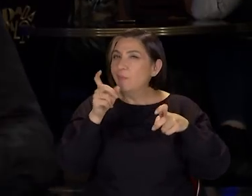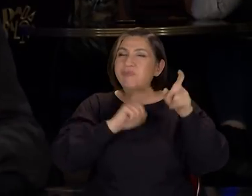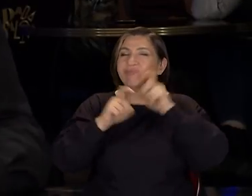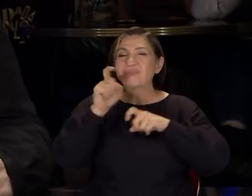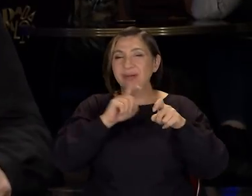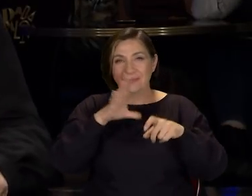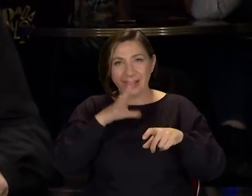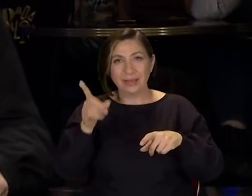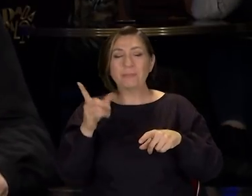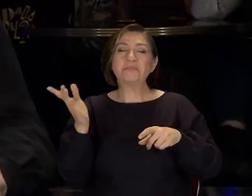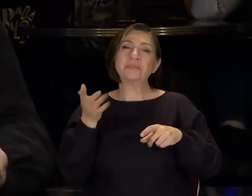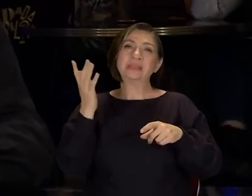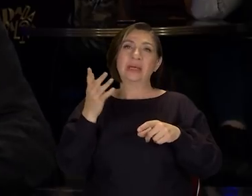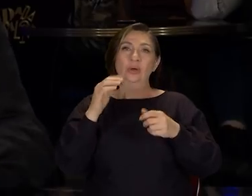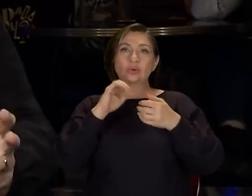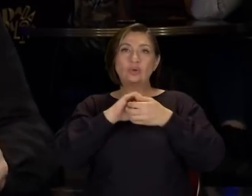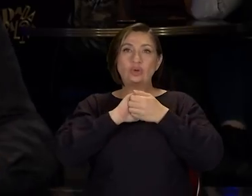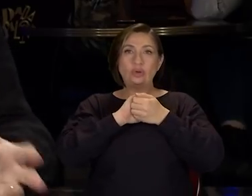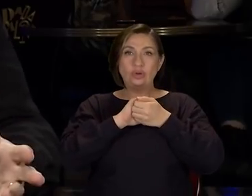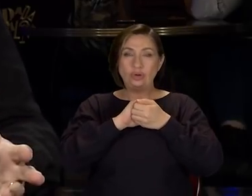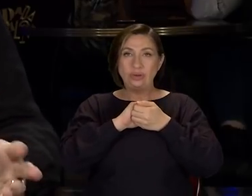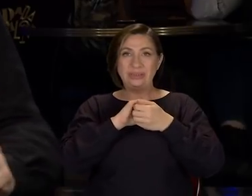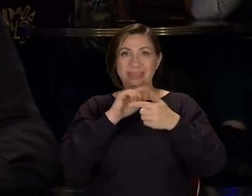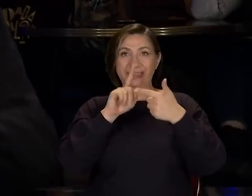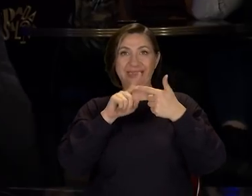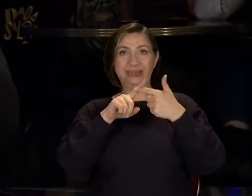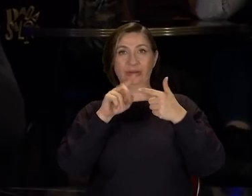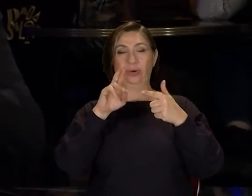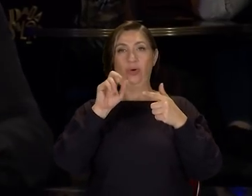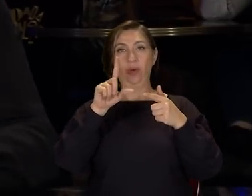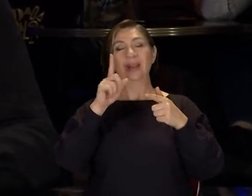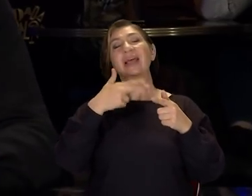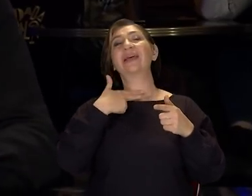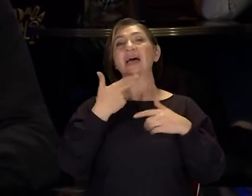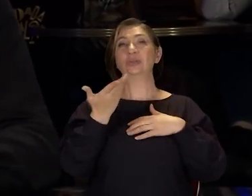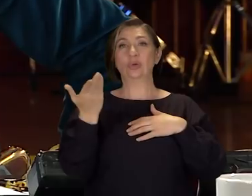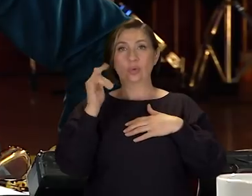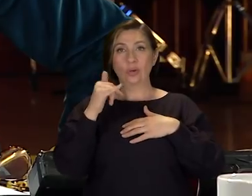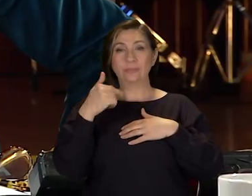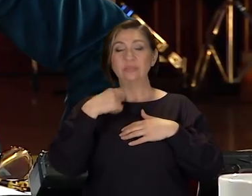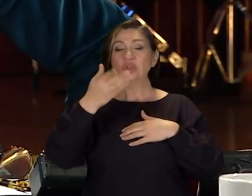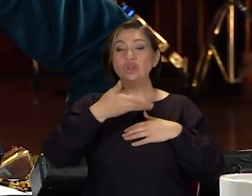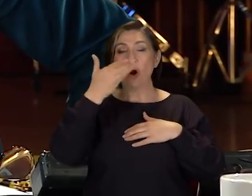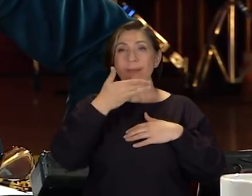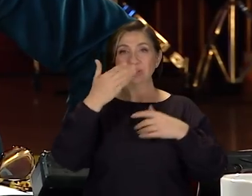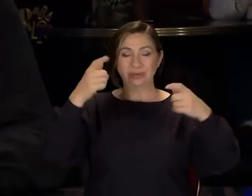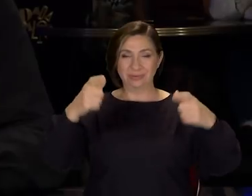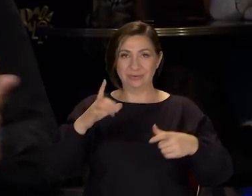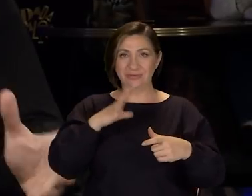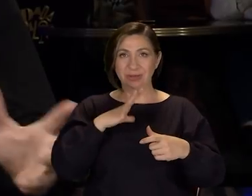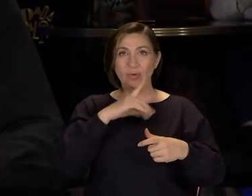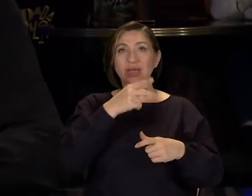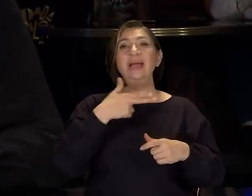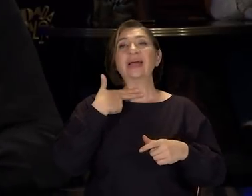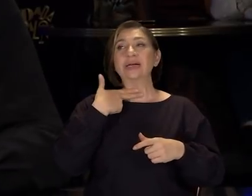oluyor. Mesela dost Elver'in rolüyle, ikinci rolüyle alakalı bir de garson oynuyor. Bizim bir çorbacı sahnemiz var.